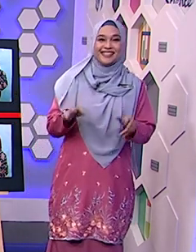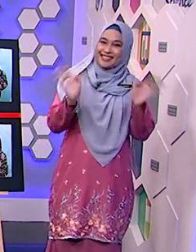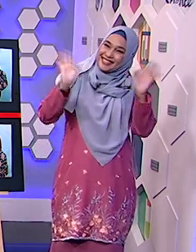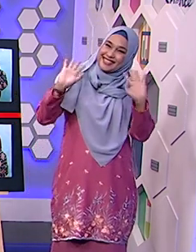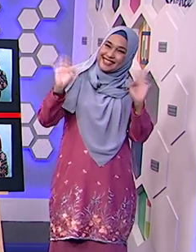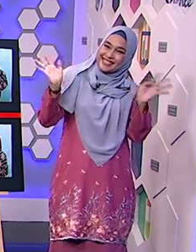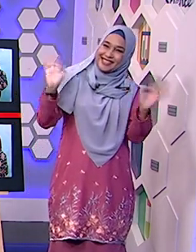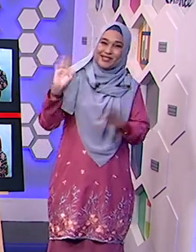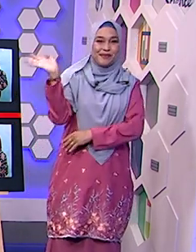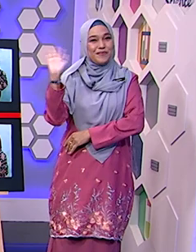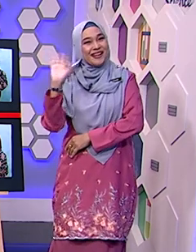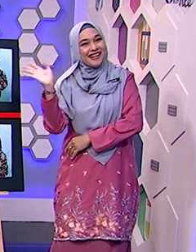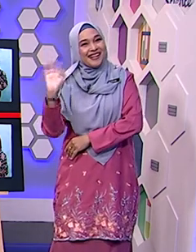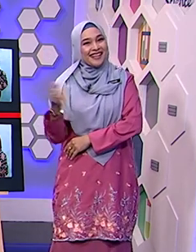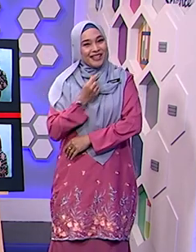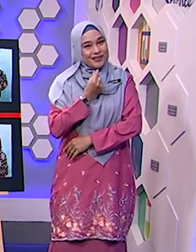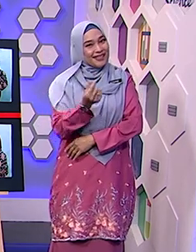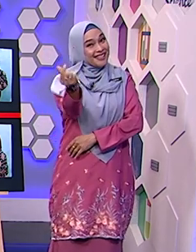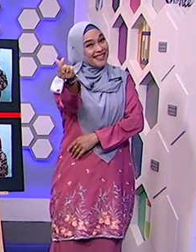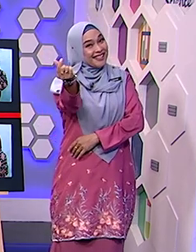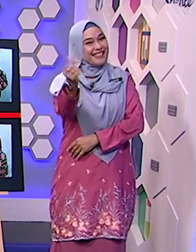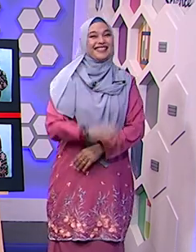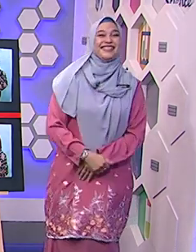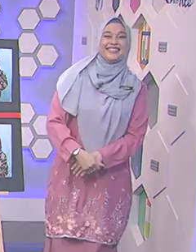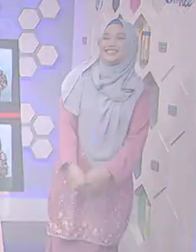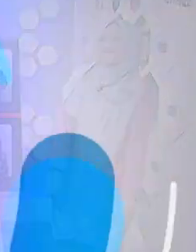kasih, jumpa lagi. Bye bye. Bye bye.